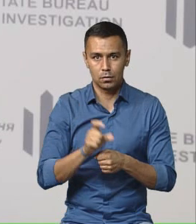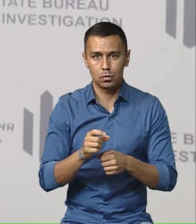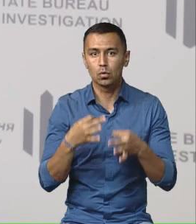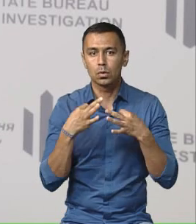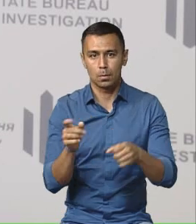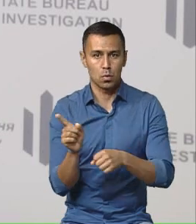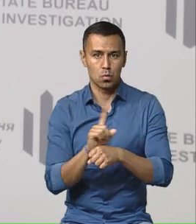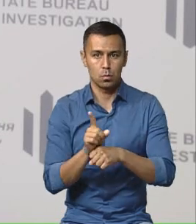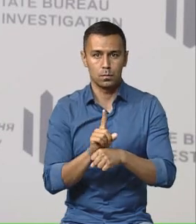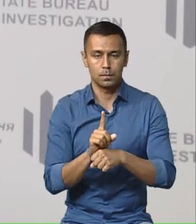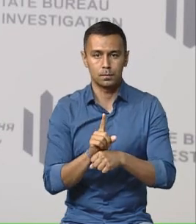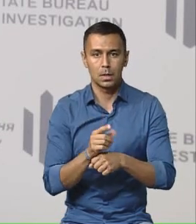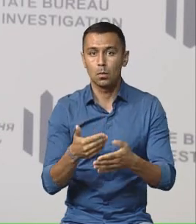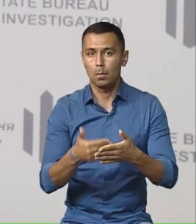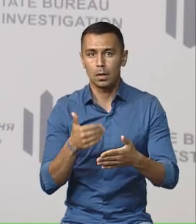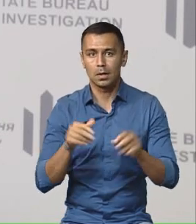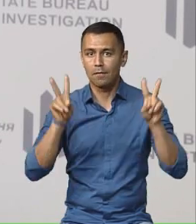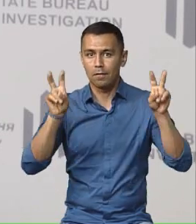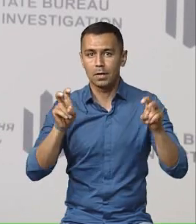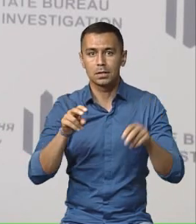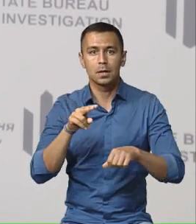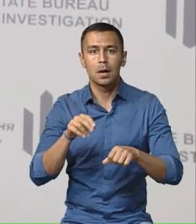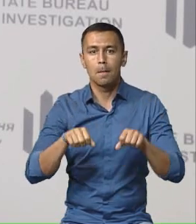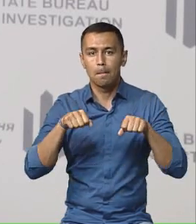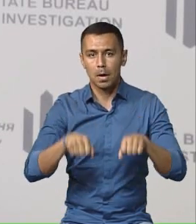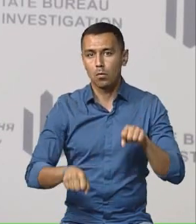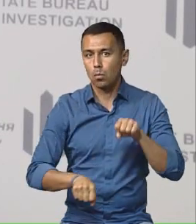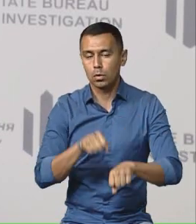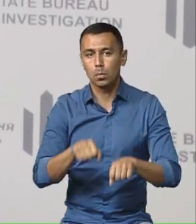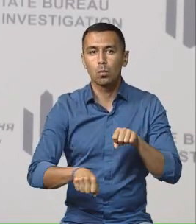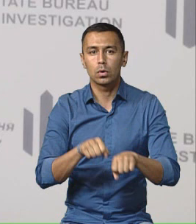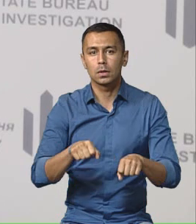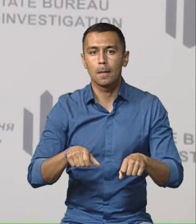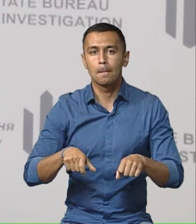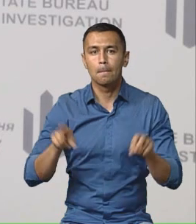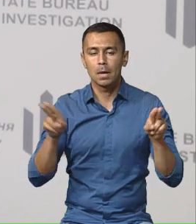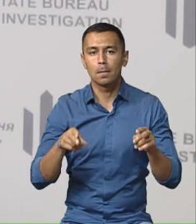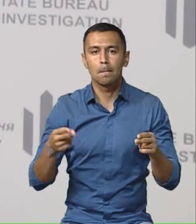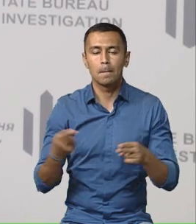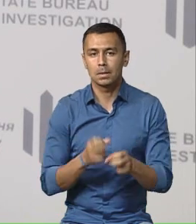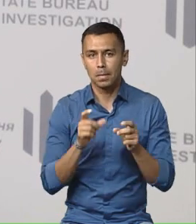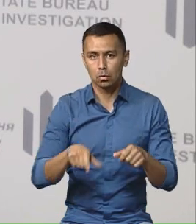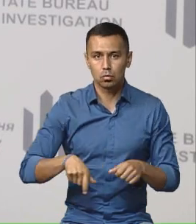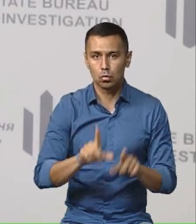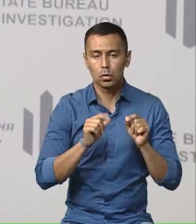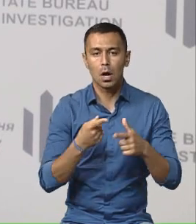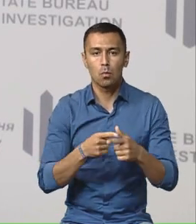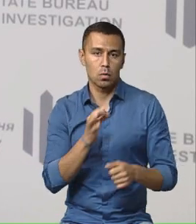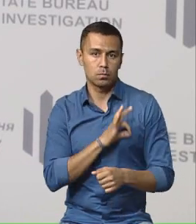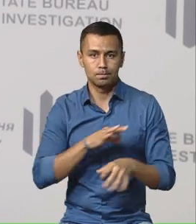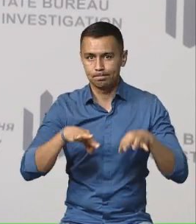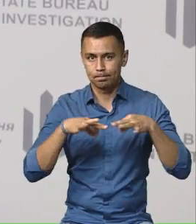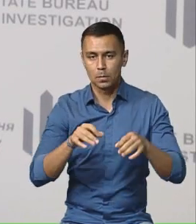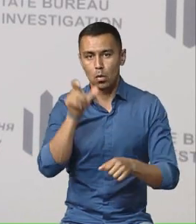допустиму норму. Попередня кваліфікація правопорушення – порушення правил безпеки дорожнього руху або експлуатації